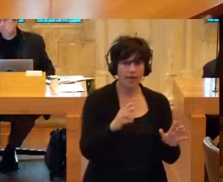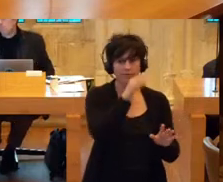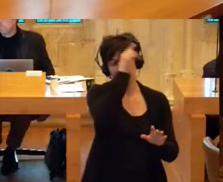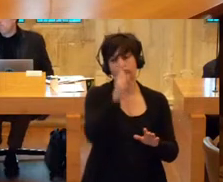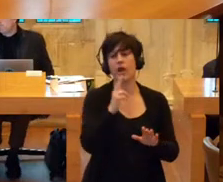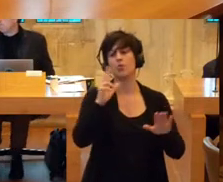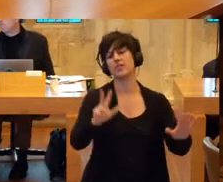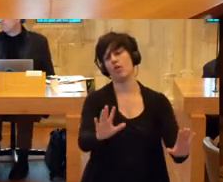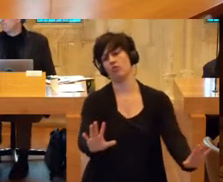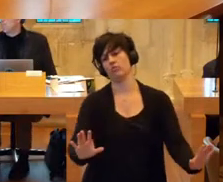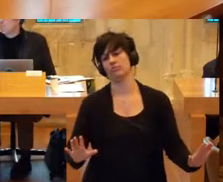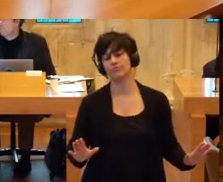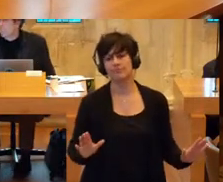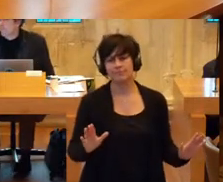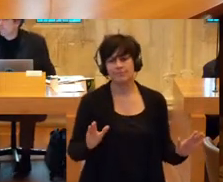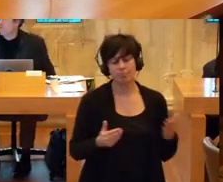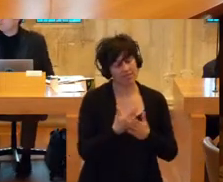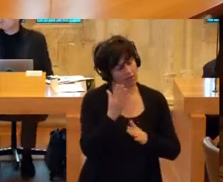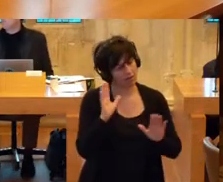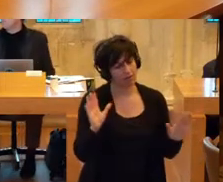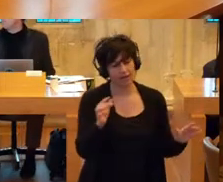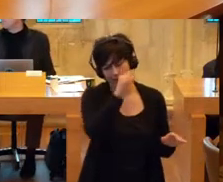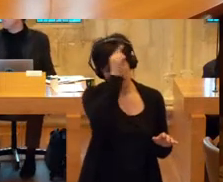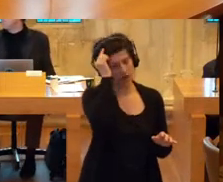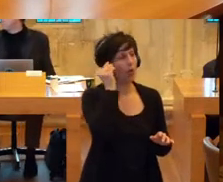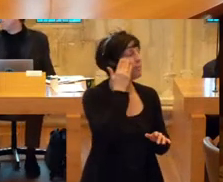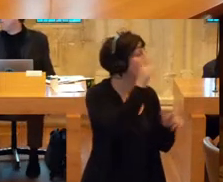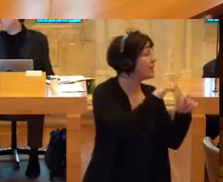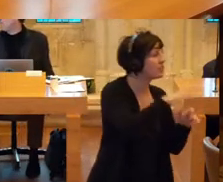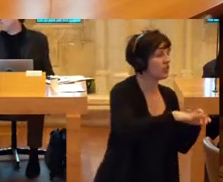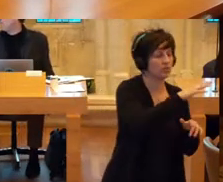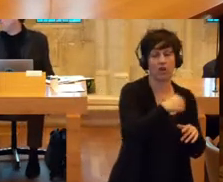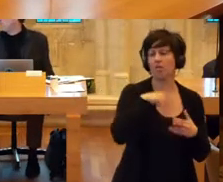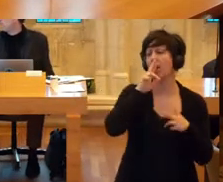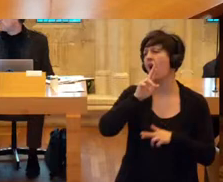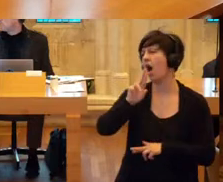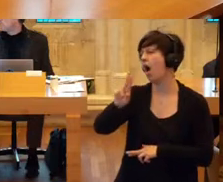de circulation à Caen, je les invite à se lever un quart d'heure plus tôt.